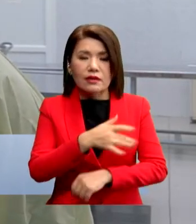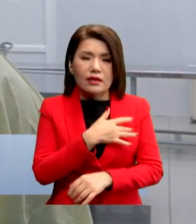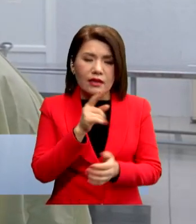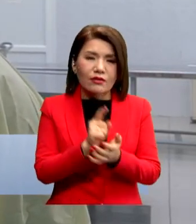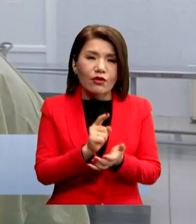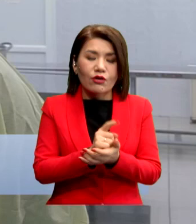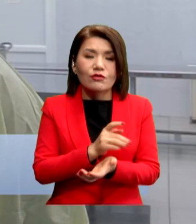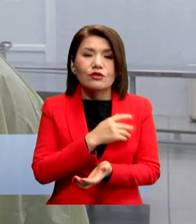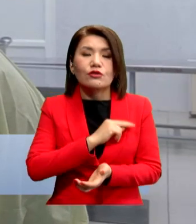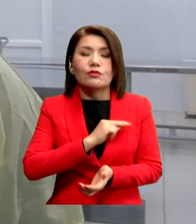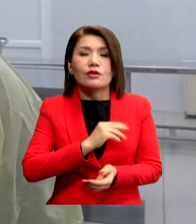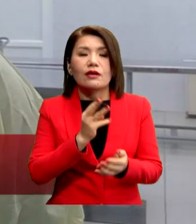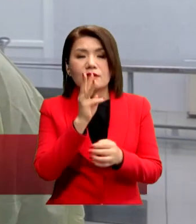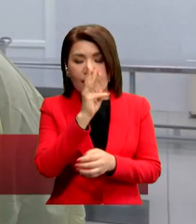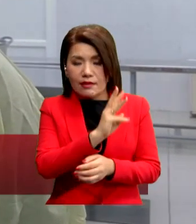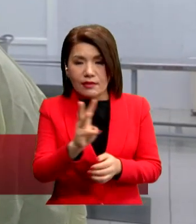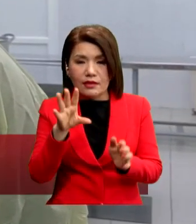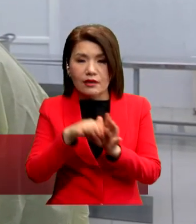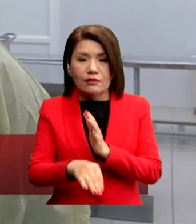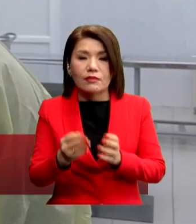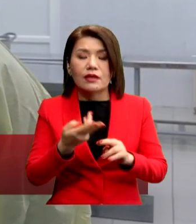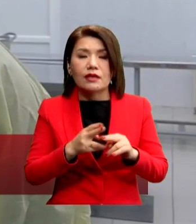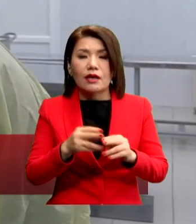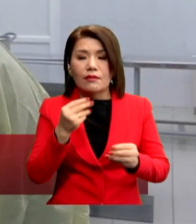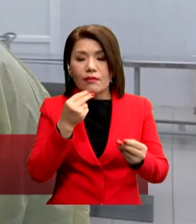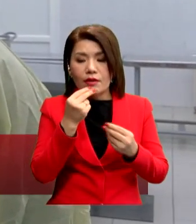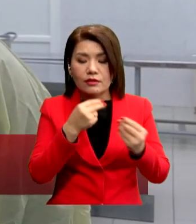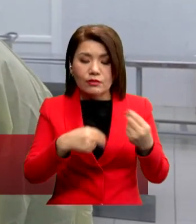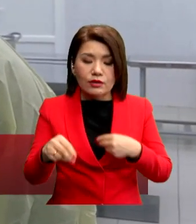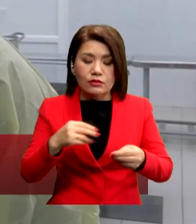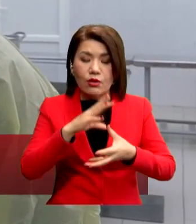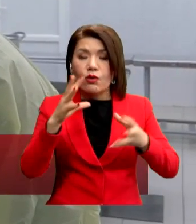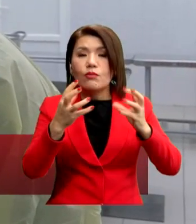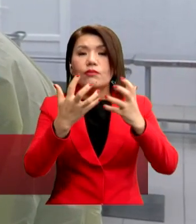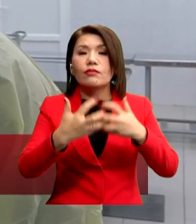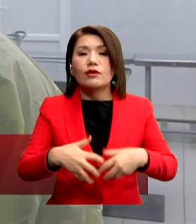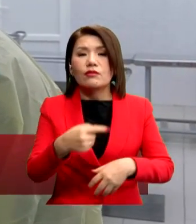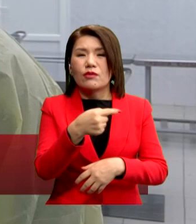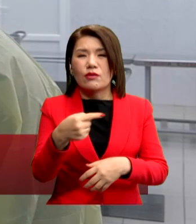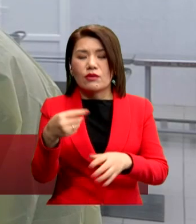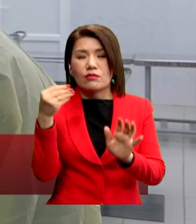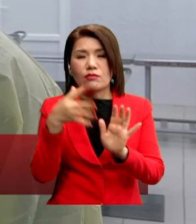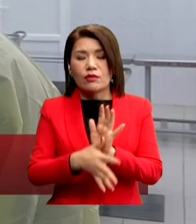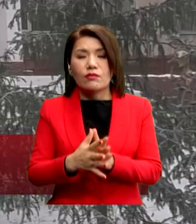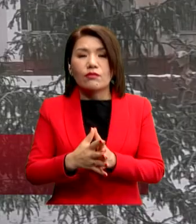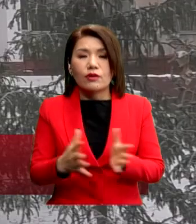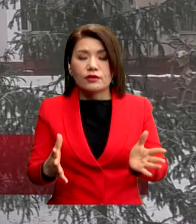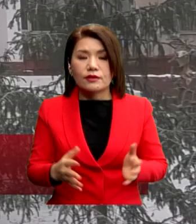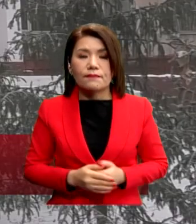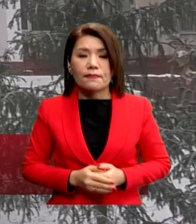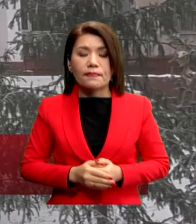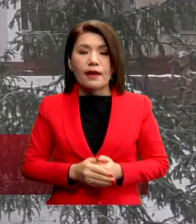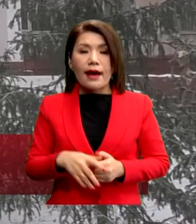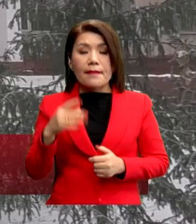салықтар, жұмысшылардың жалақысы бар. Және де азық-түлікті сатып аламыз. Осының бәрін есептегенде біз минусқа жұмыс істеп отырмыз.